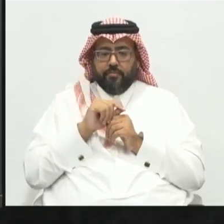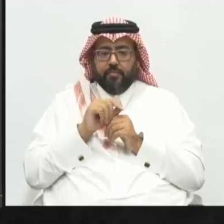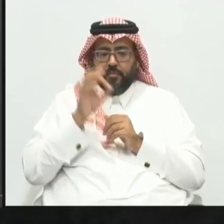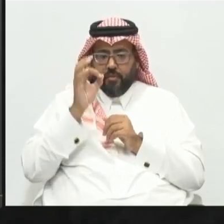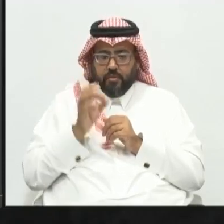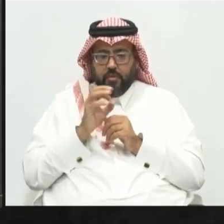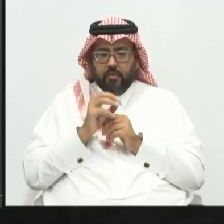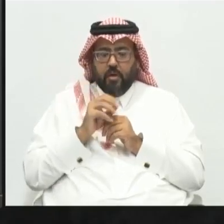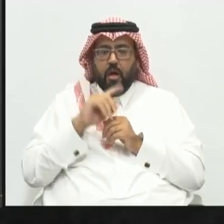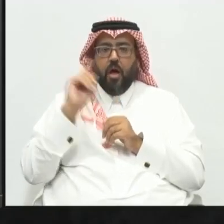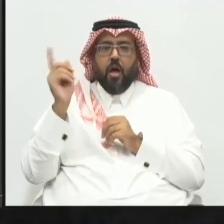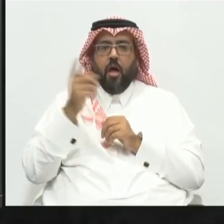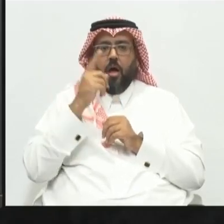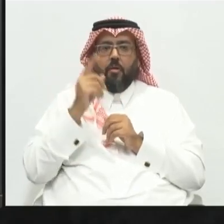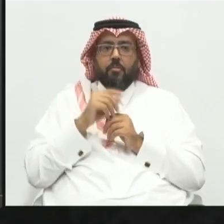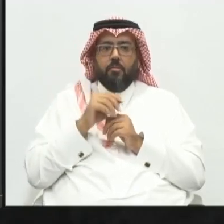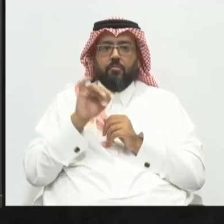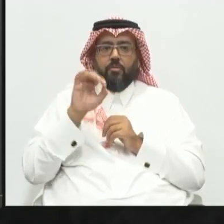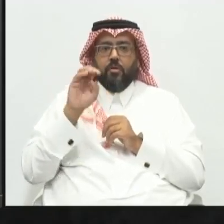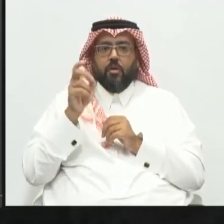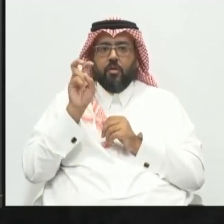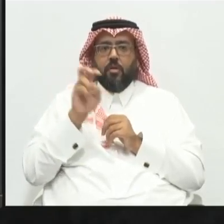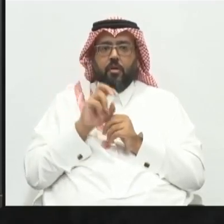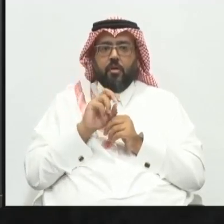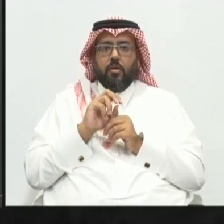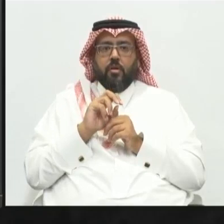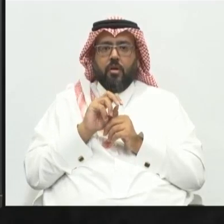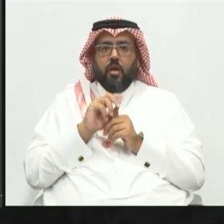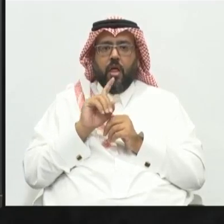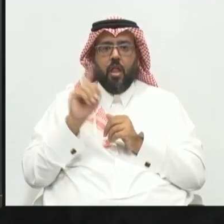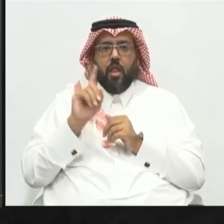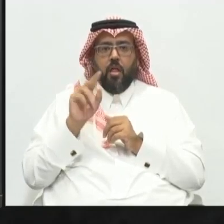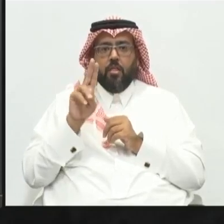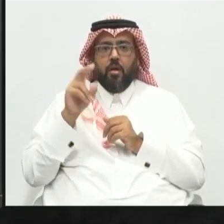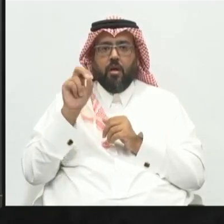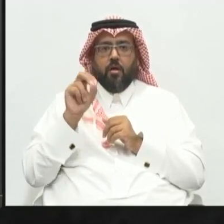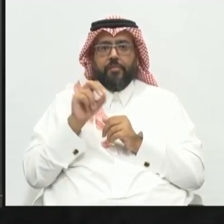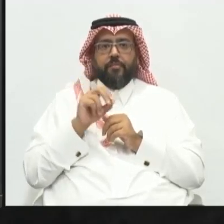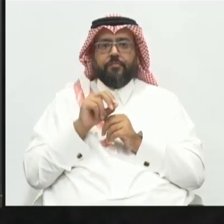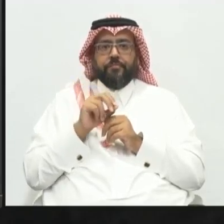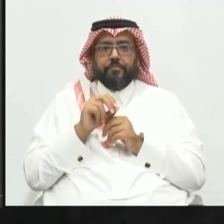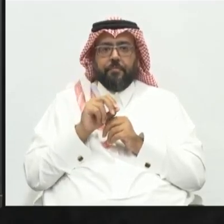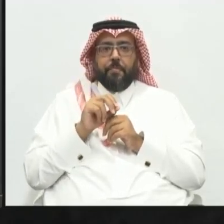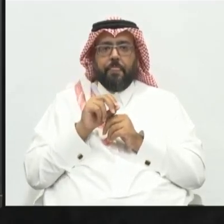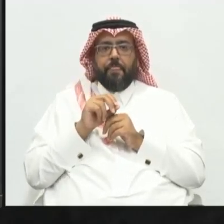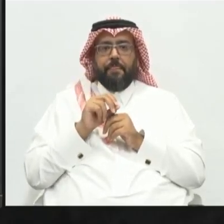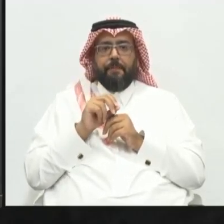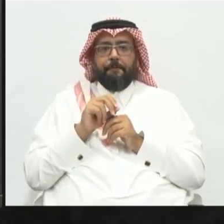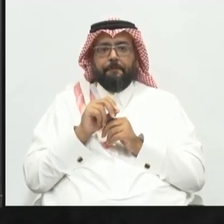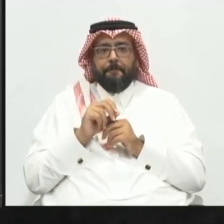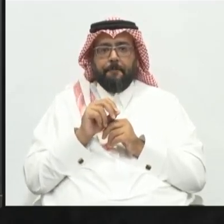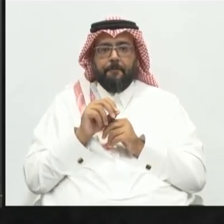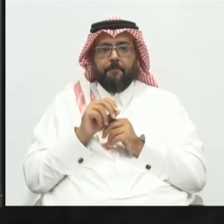الاصل انها عامه ومجرد المقصود بها انها لا تقع ويقصد بها واقعه محدده